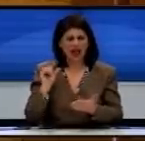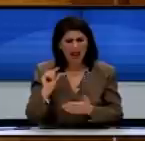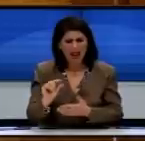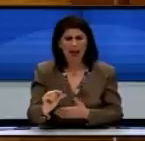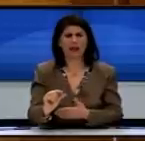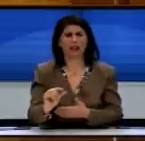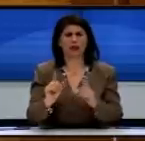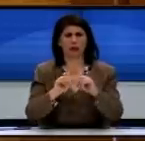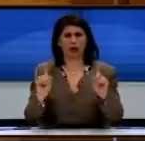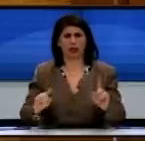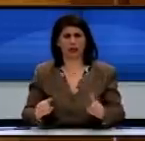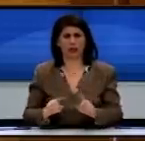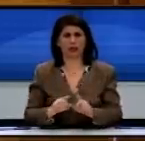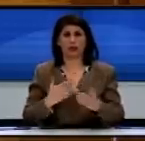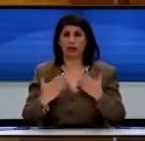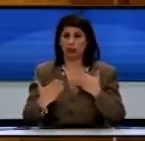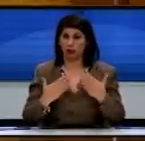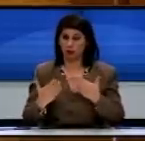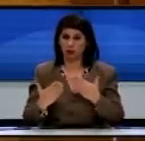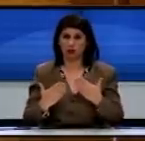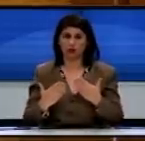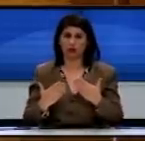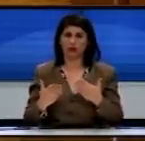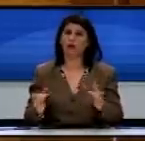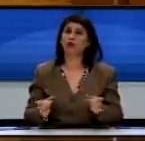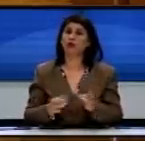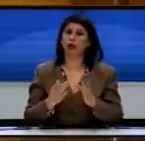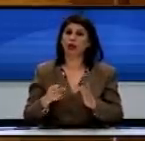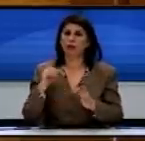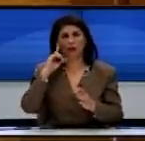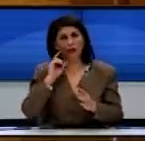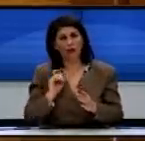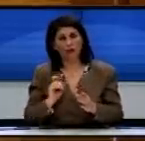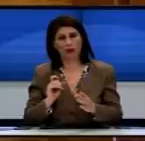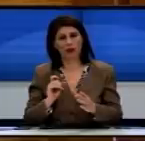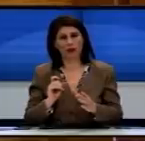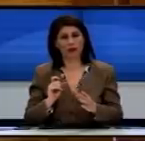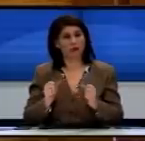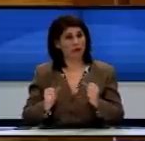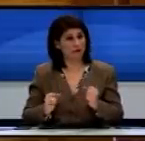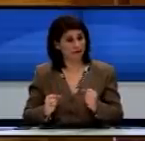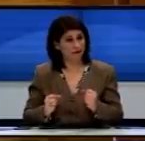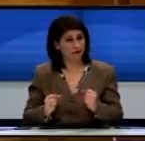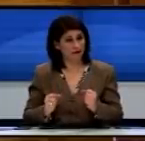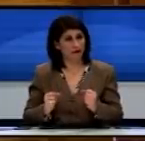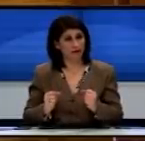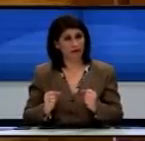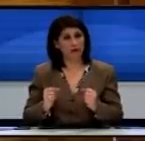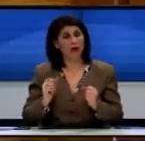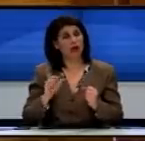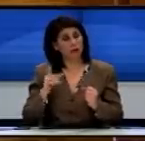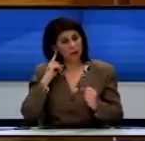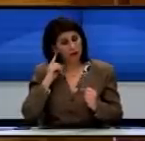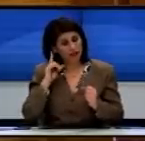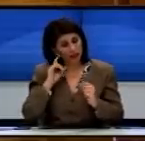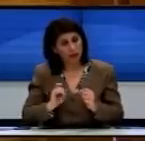ελάχιστο πλαίσιο συνεννόησης τουλάχιστον επί των δεδομένων βάσει των οποίων μπορούμε να